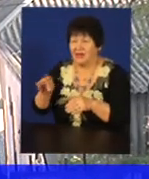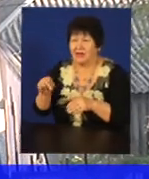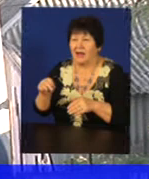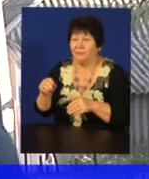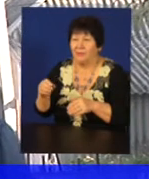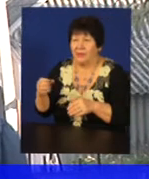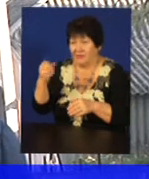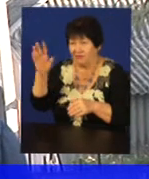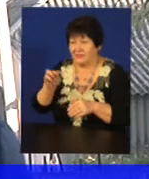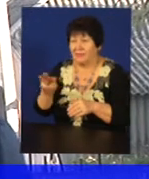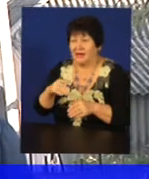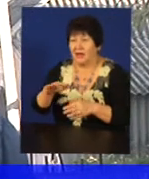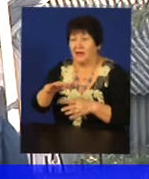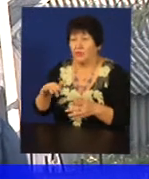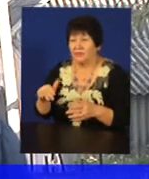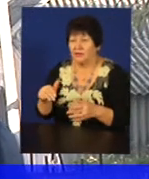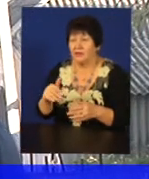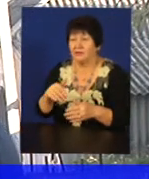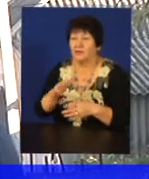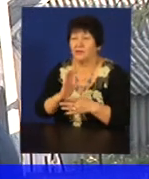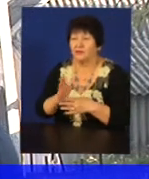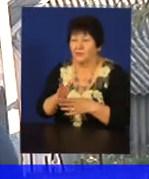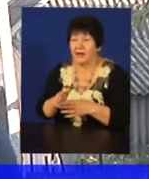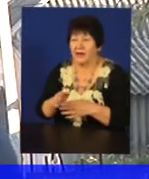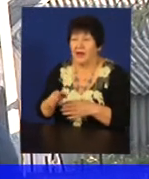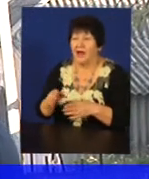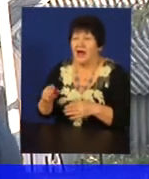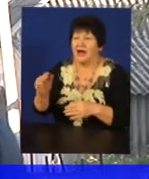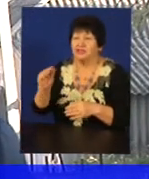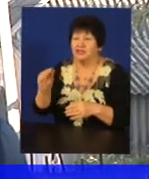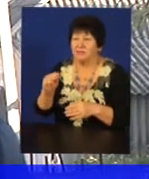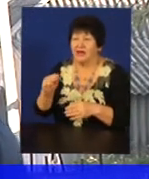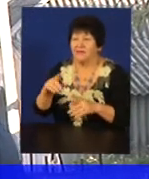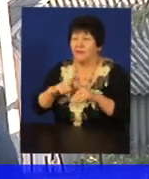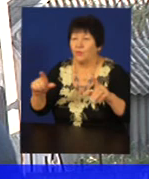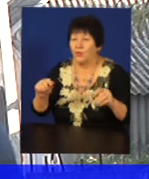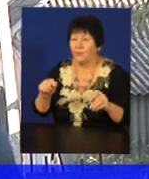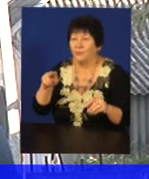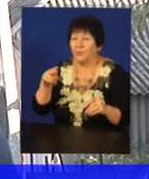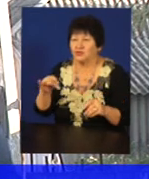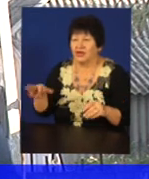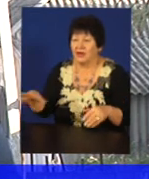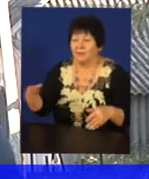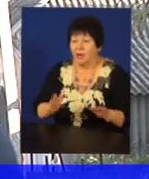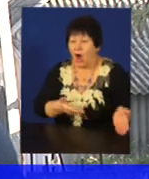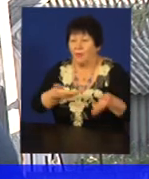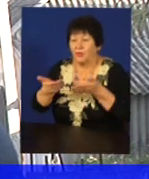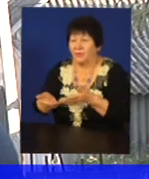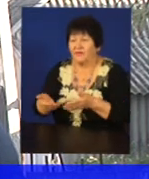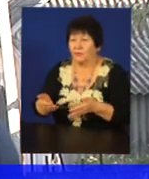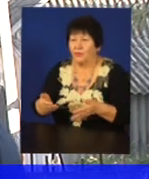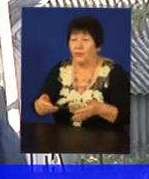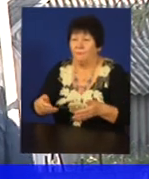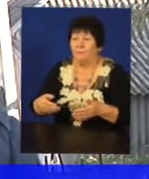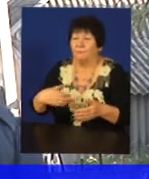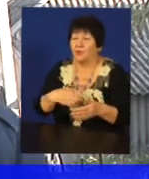Maria, în continuare către gimnaziu Pușkin. Ne-am propus împreună cu Consiliul